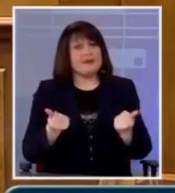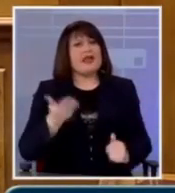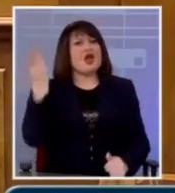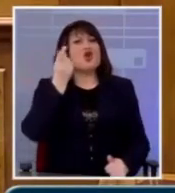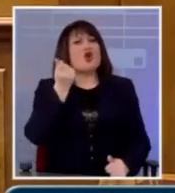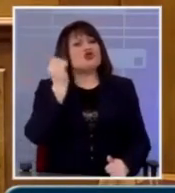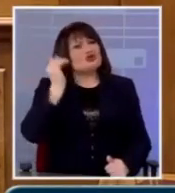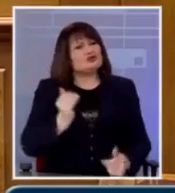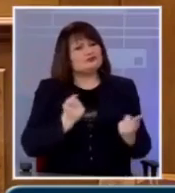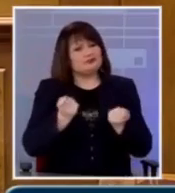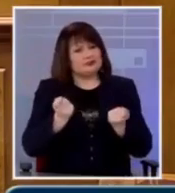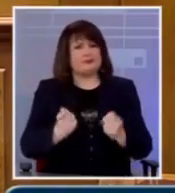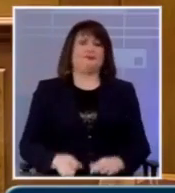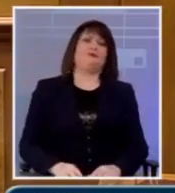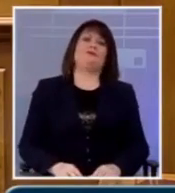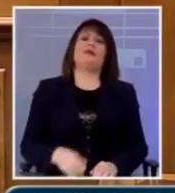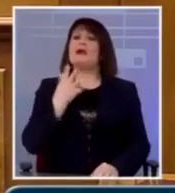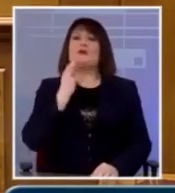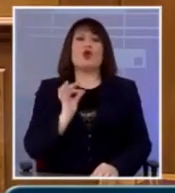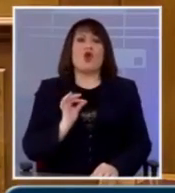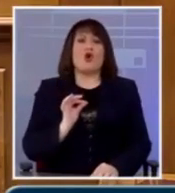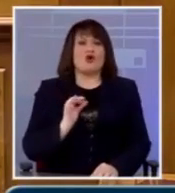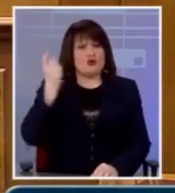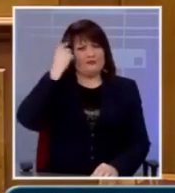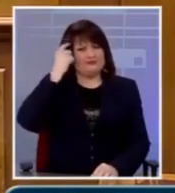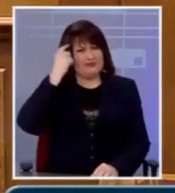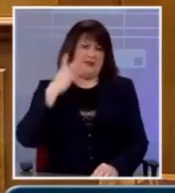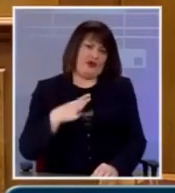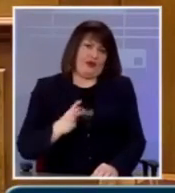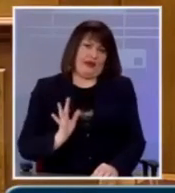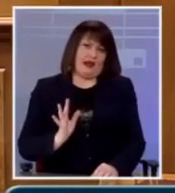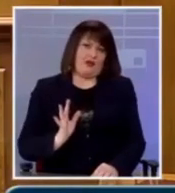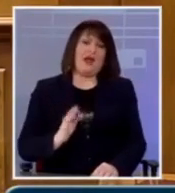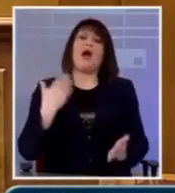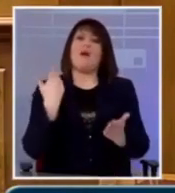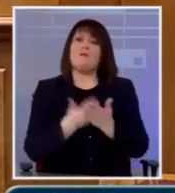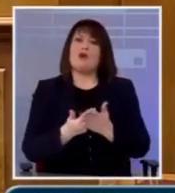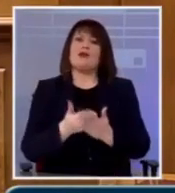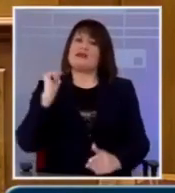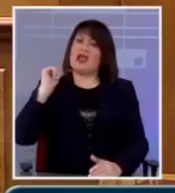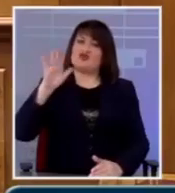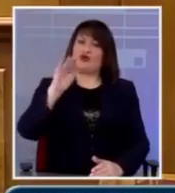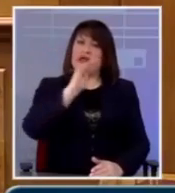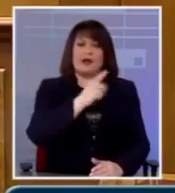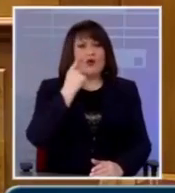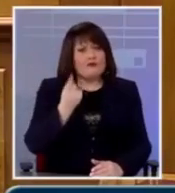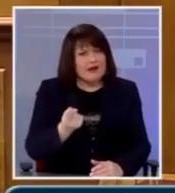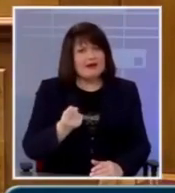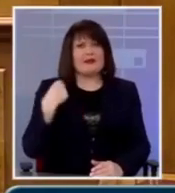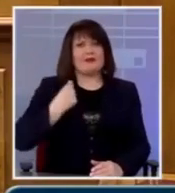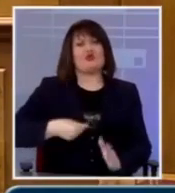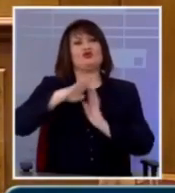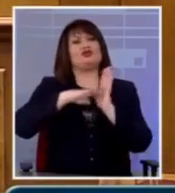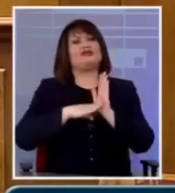κόστος. Και αυτό όχι λόγω ιδεολογικής αιμονής, αλλά γιατί έχει αποδειχθεί διεθνώς ότι τα δημόσια